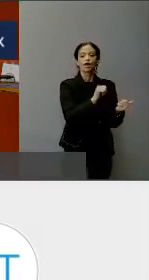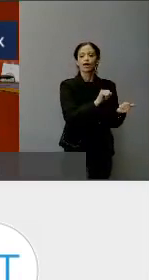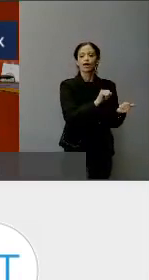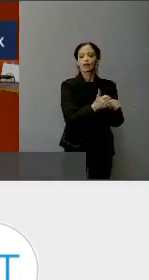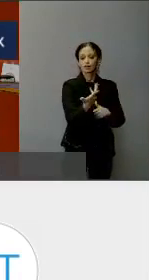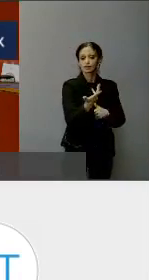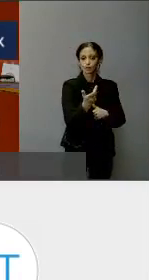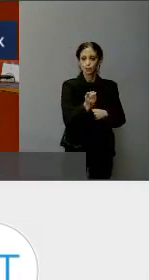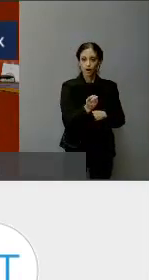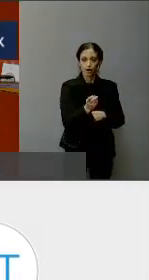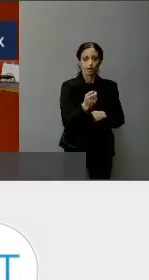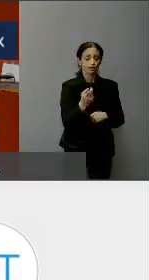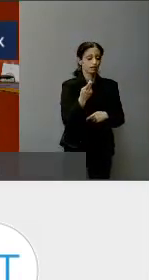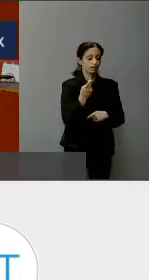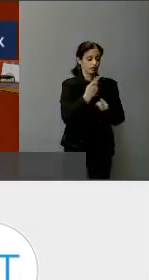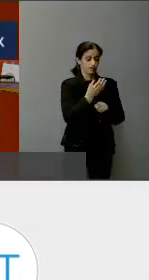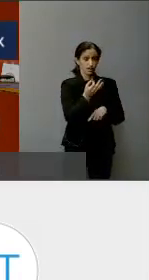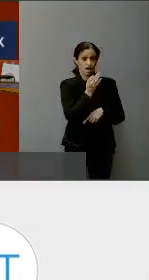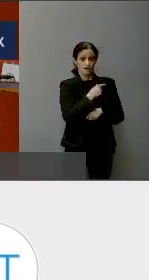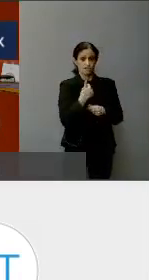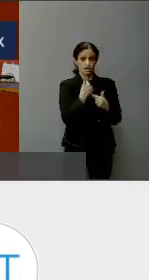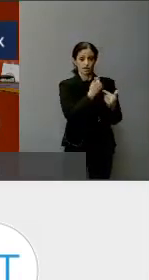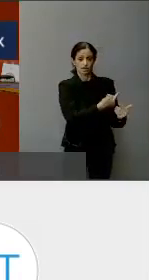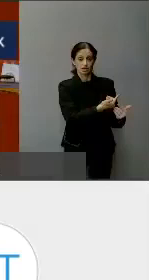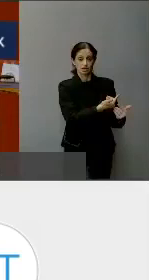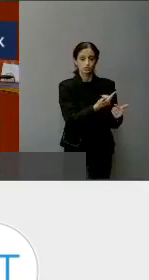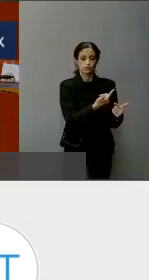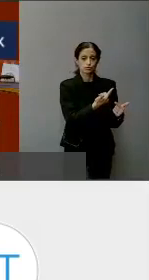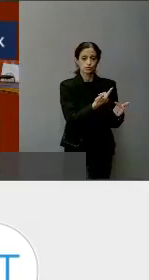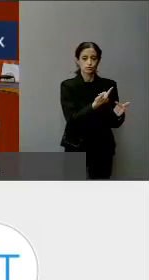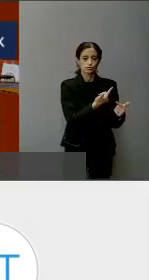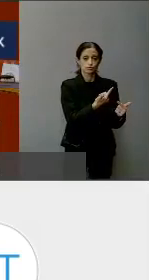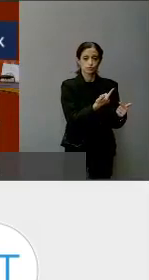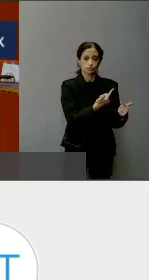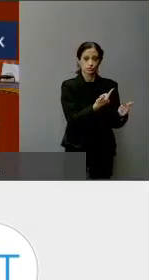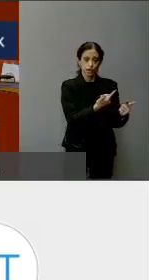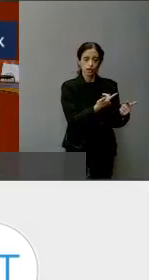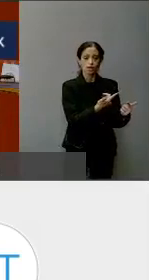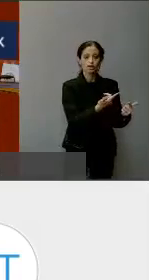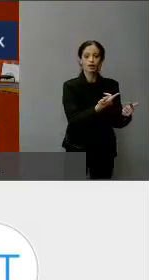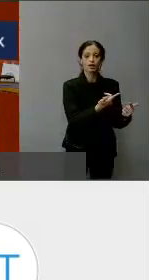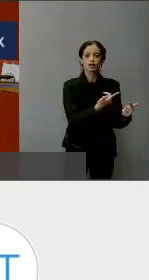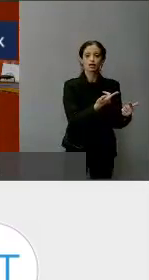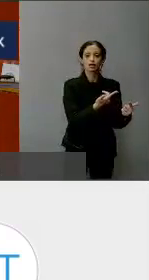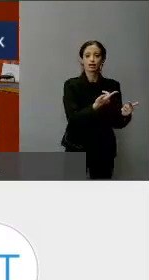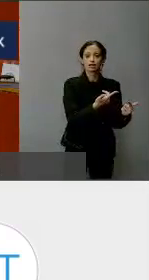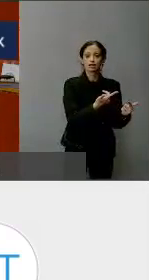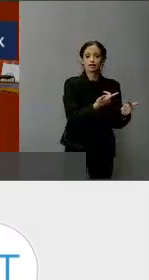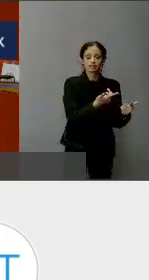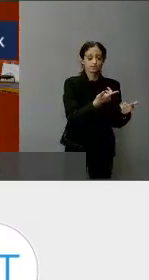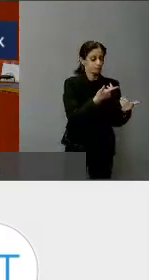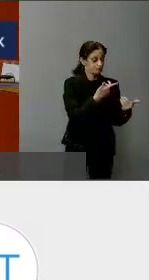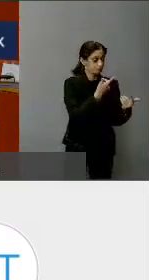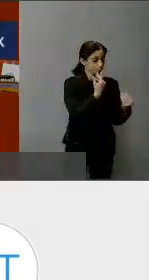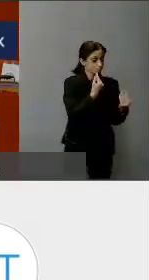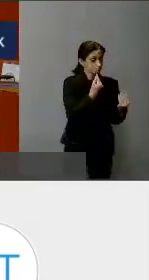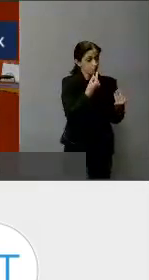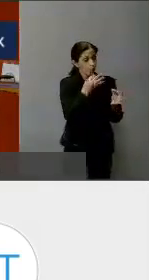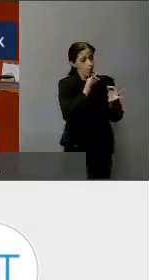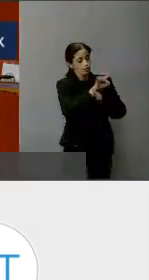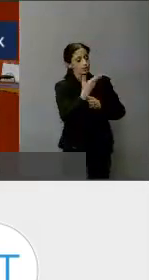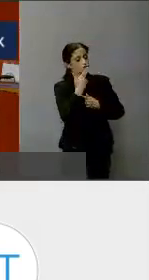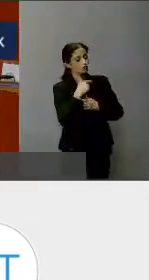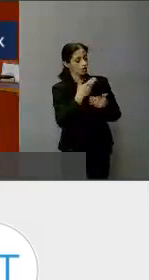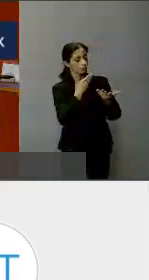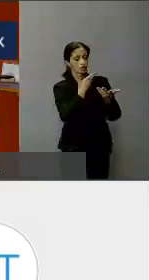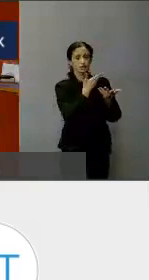avvantaggiare fare in modo di far sì che questa che questi terreni vengano messi comunque